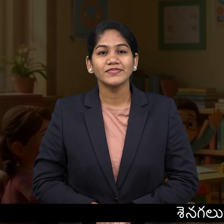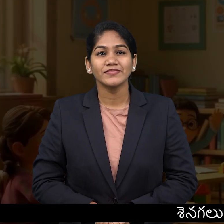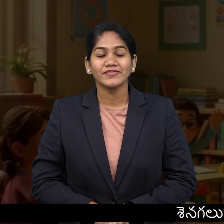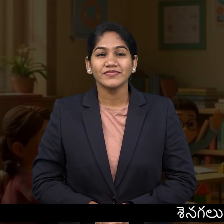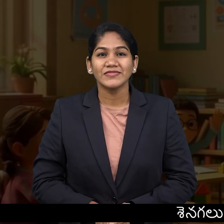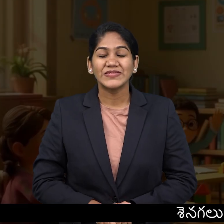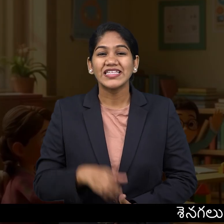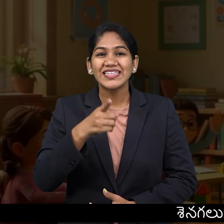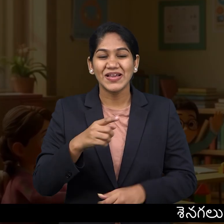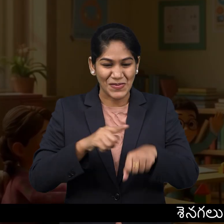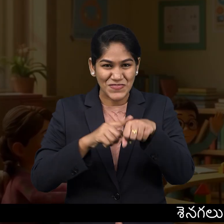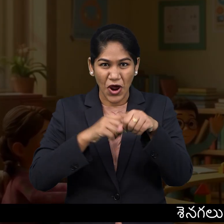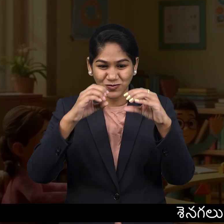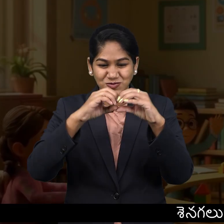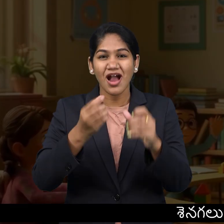శనగలు,